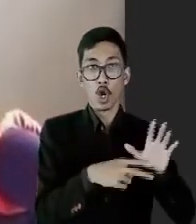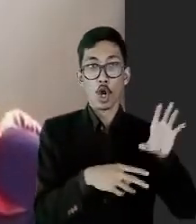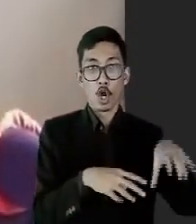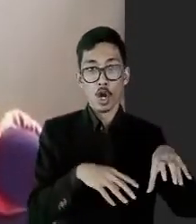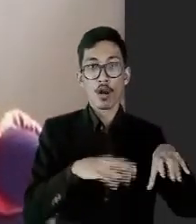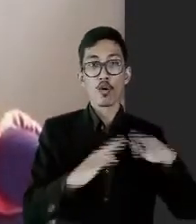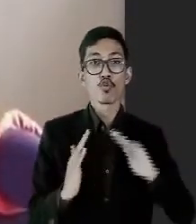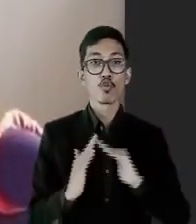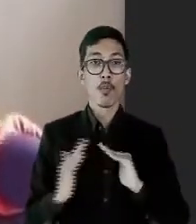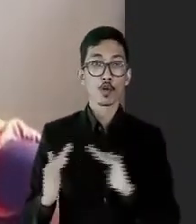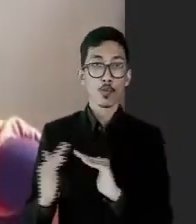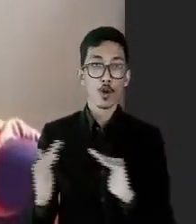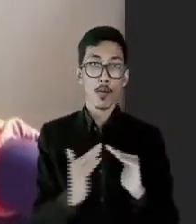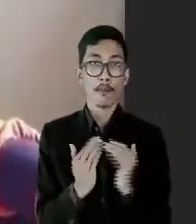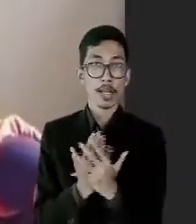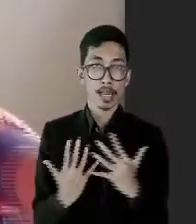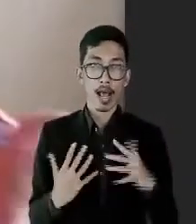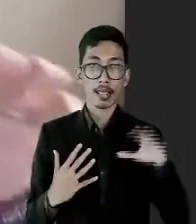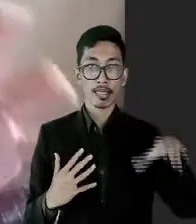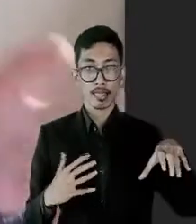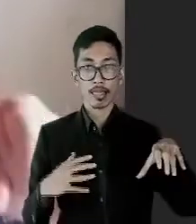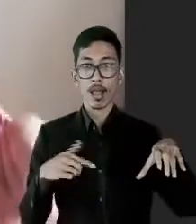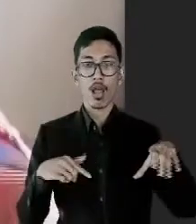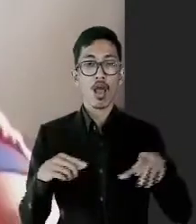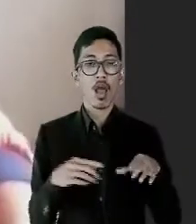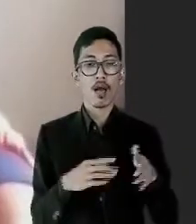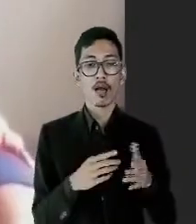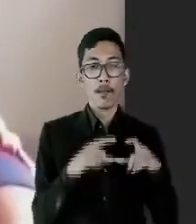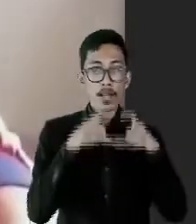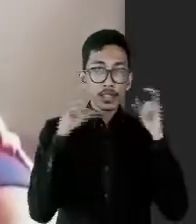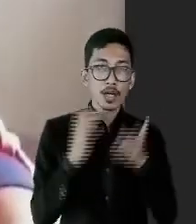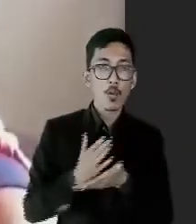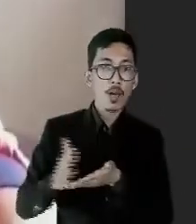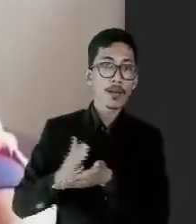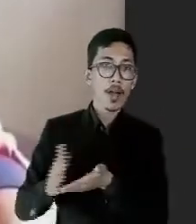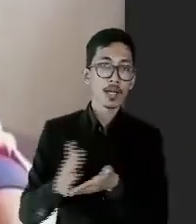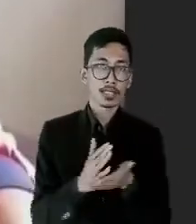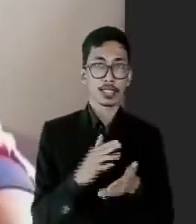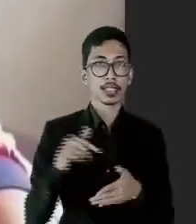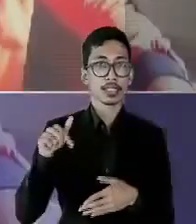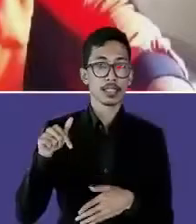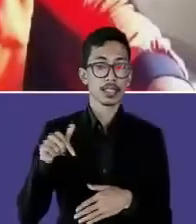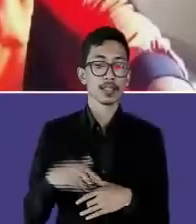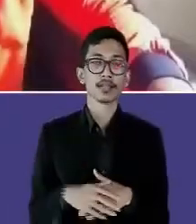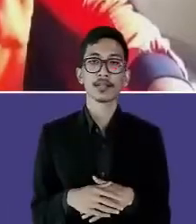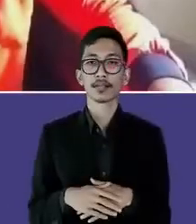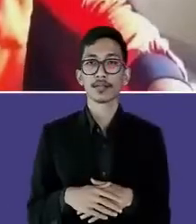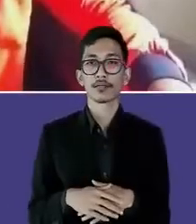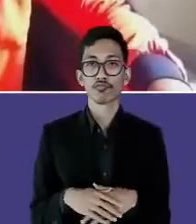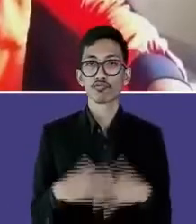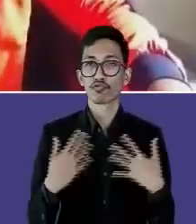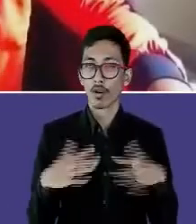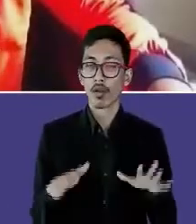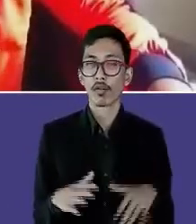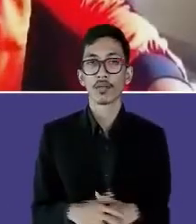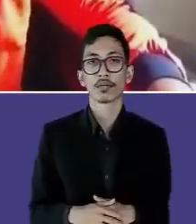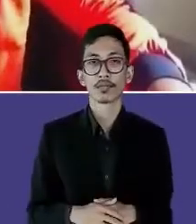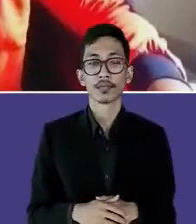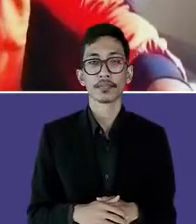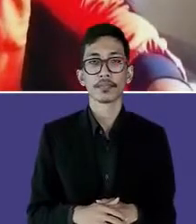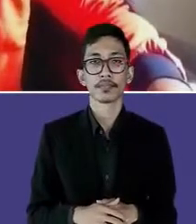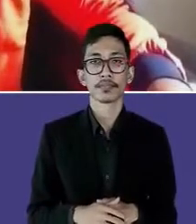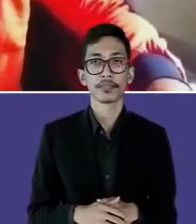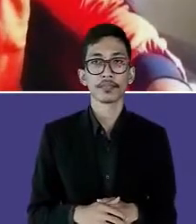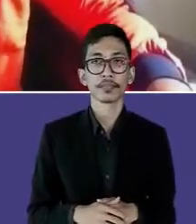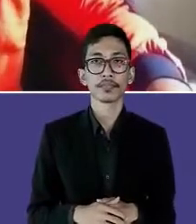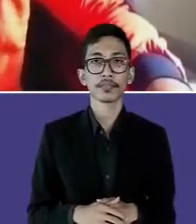serta seluruh lapisan masyarakat tanpa terkecuali. Mungkin demikian kami. Iya Pak Joni, baik.